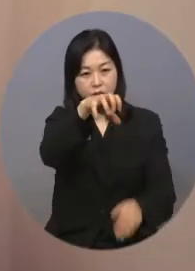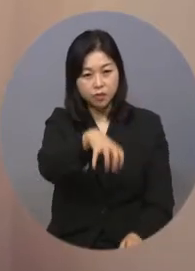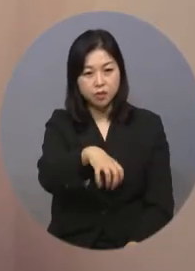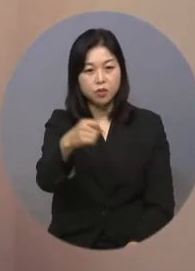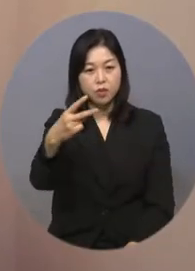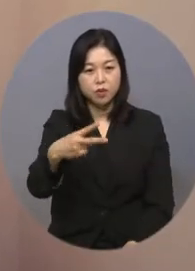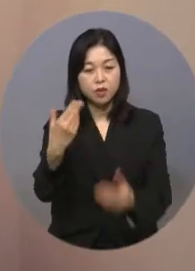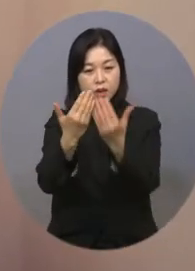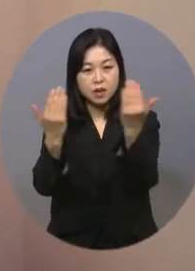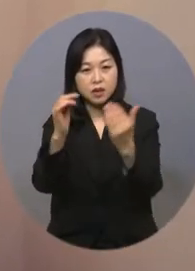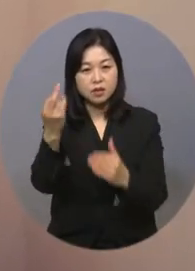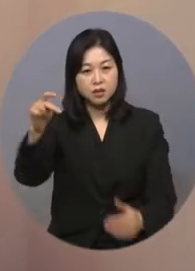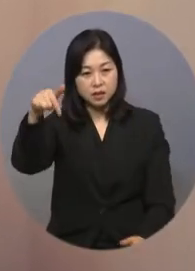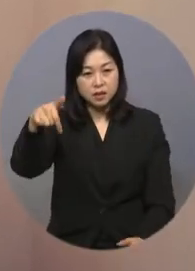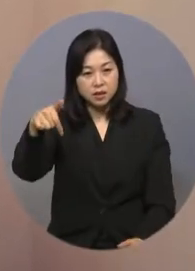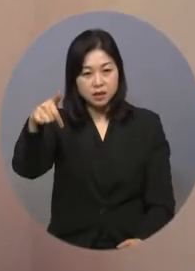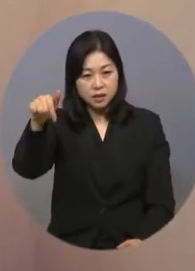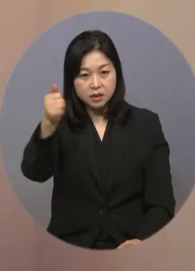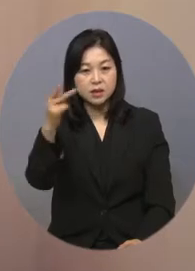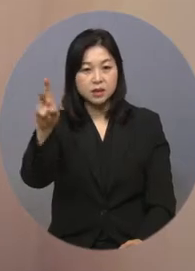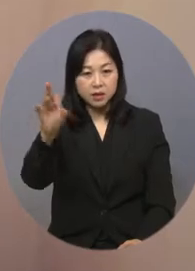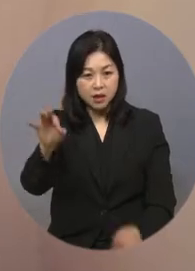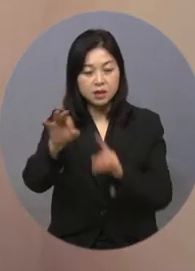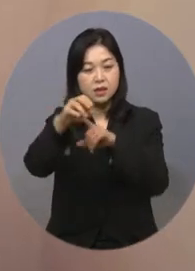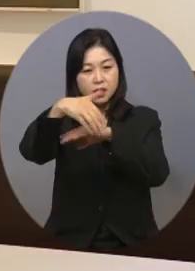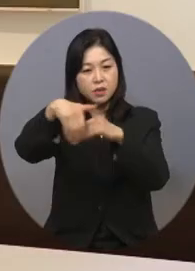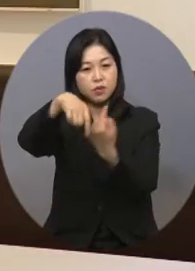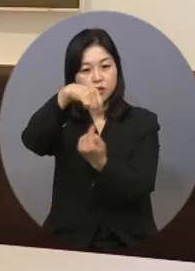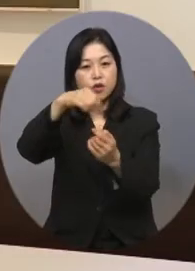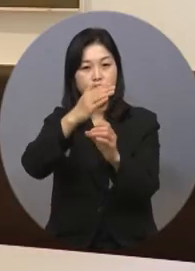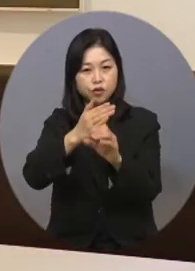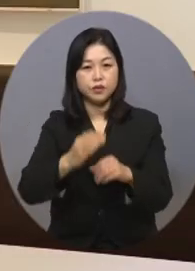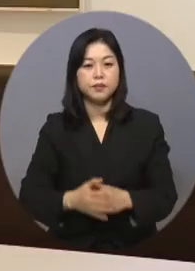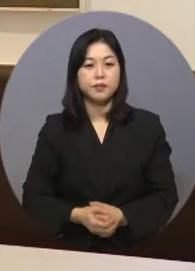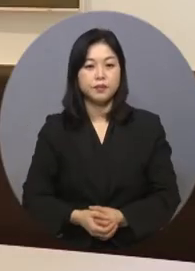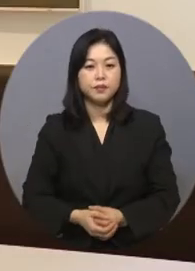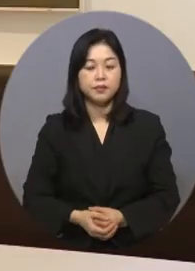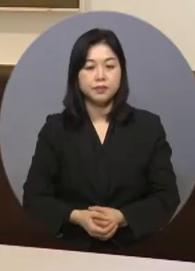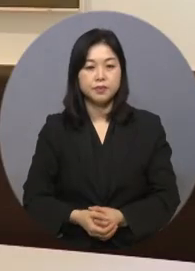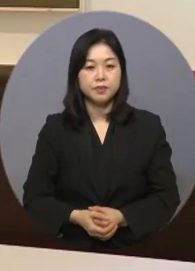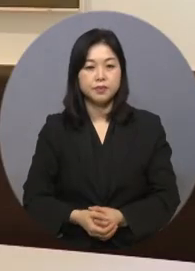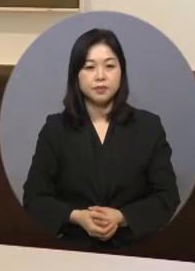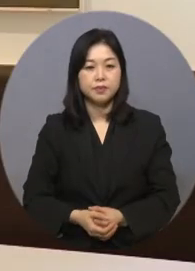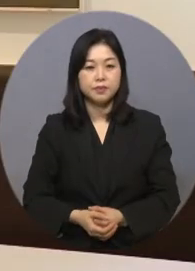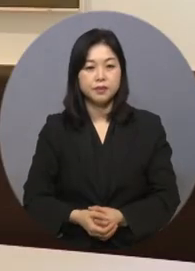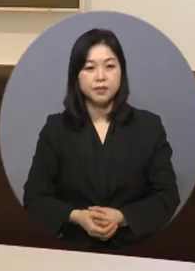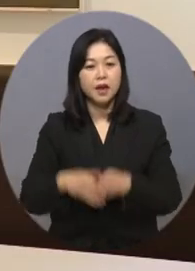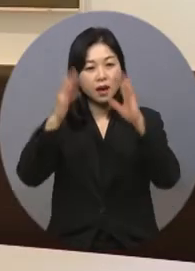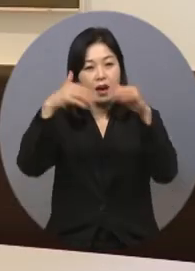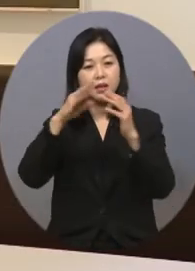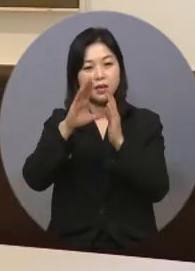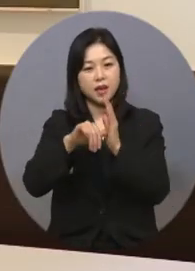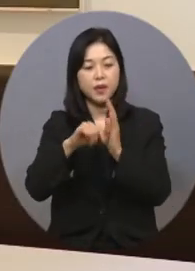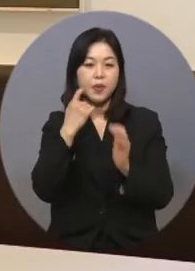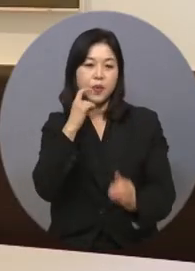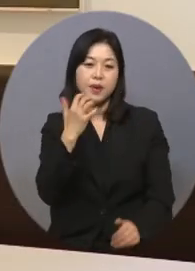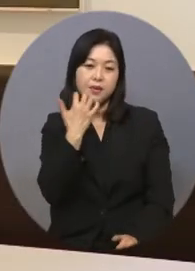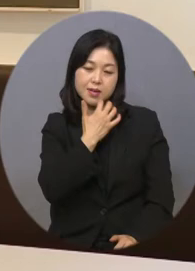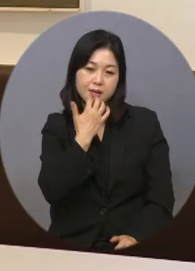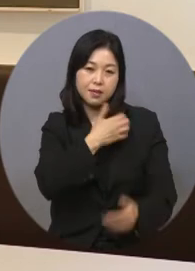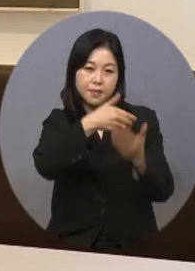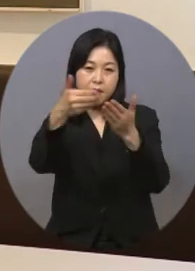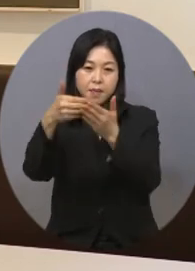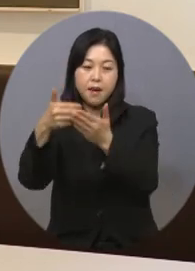갤러리 연향을 기획 운영하고 있습니다. 깊어가는 가을날 노란 빛깔로 화사하게 물들인